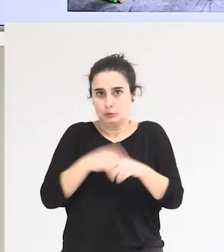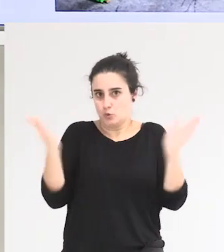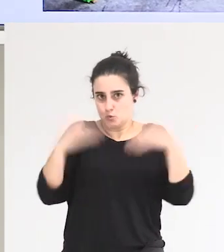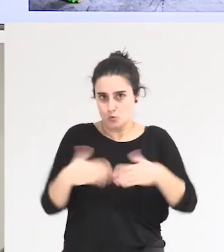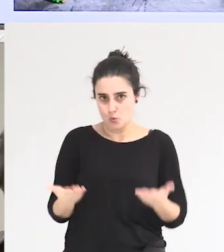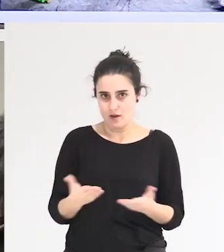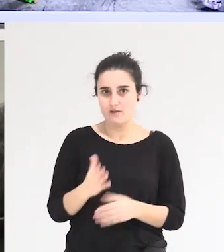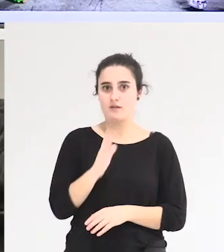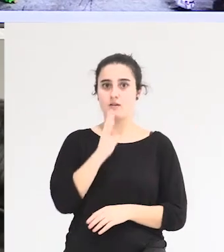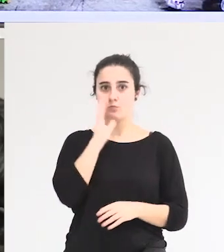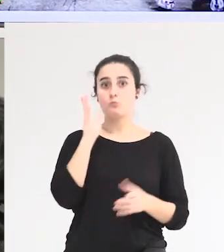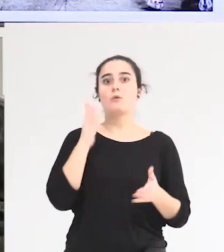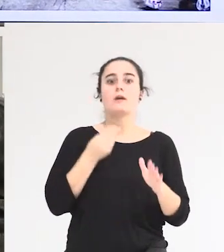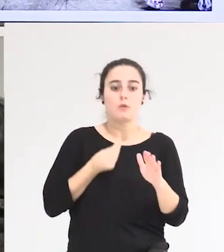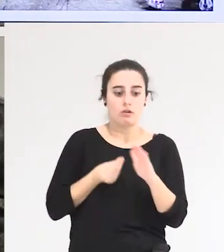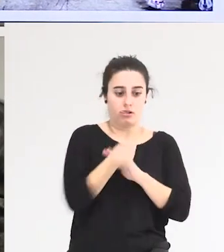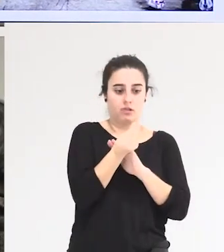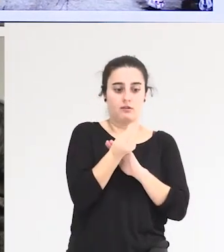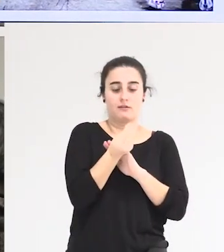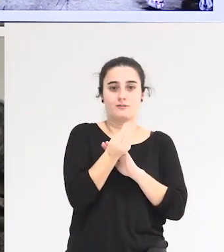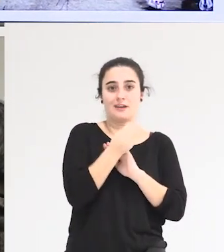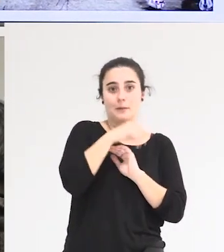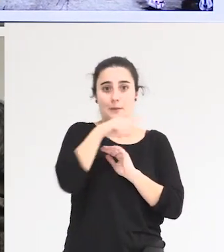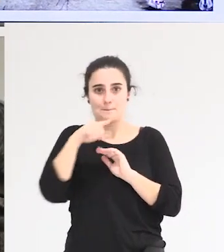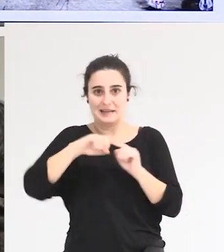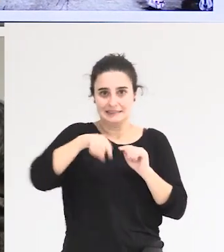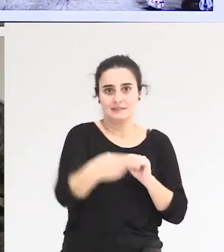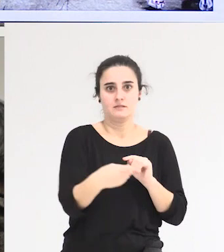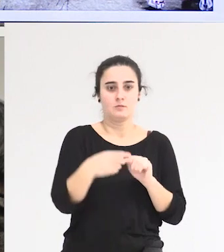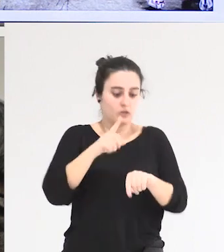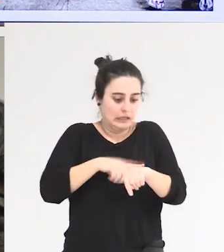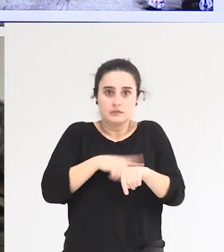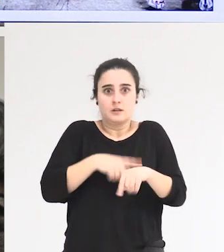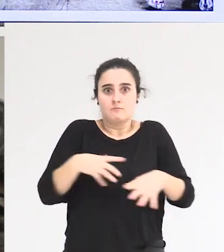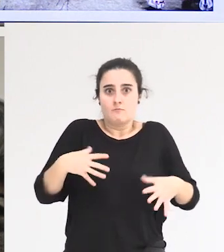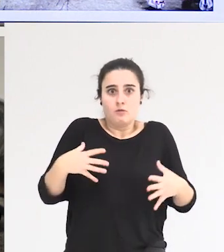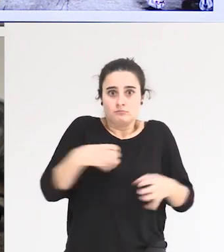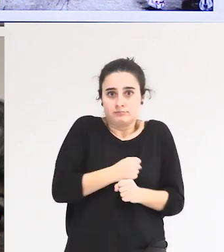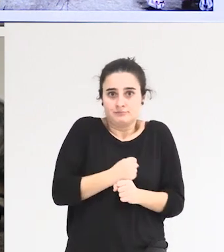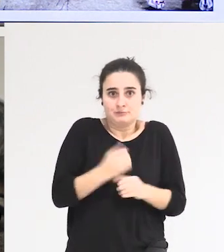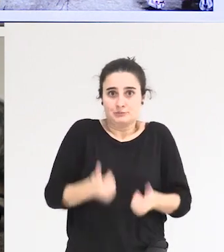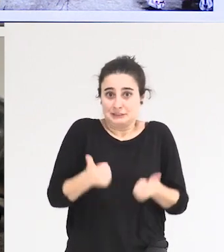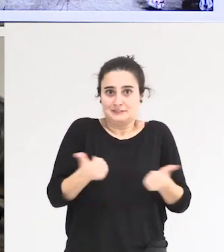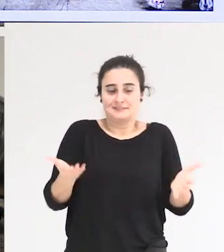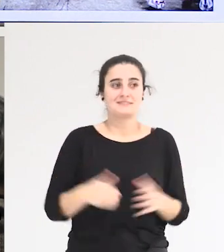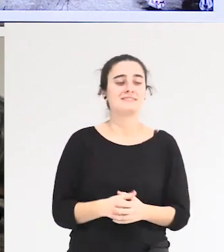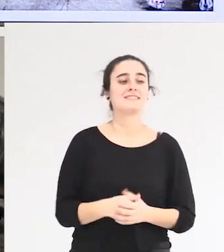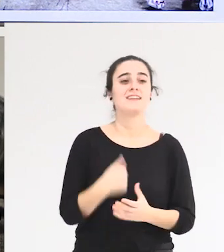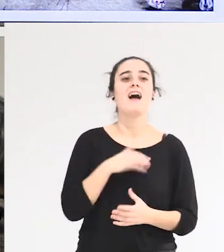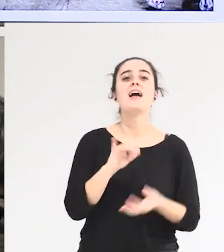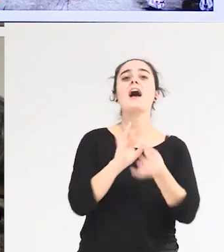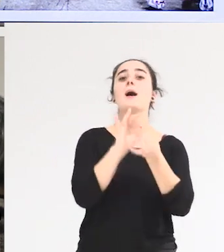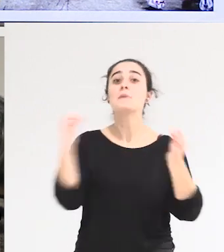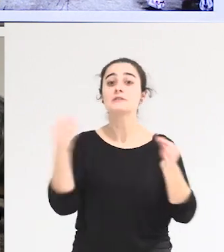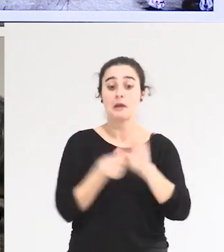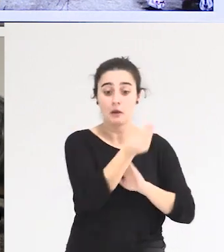lehenengo hilabeteetan ez du ezertarako denborarik ikusten, bai? Badago, baditut lagunak, ba, umerik